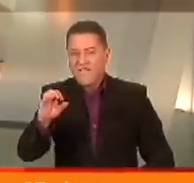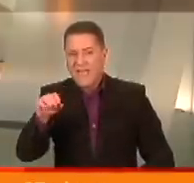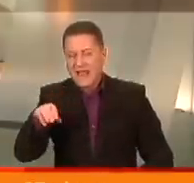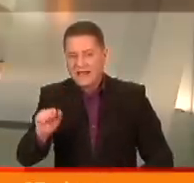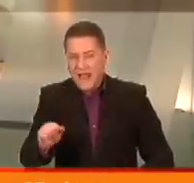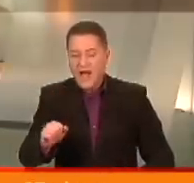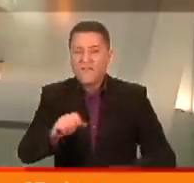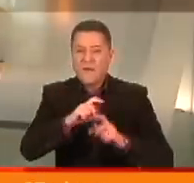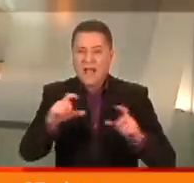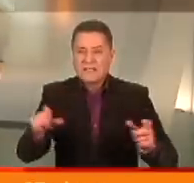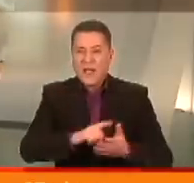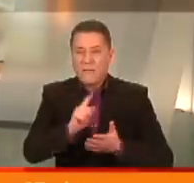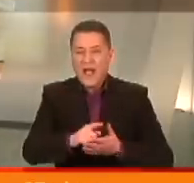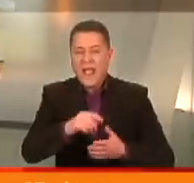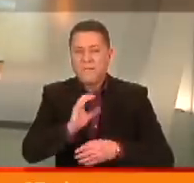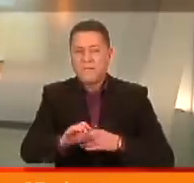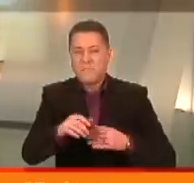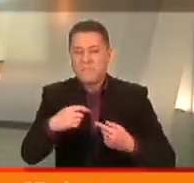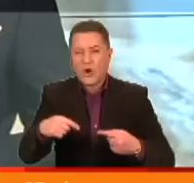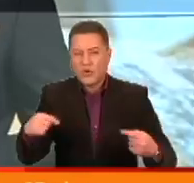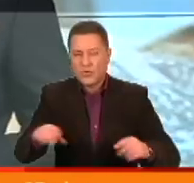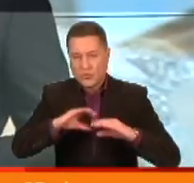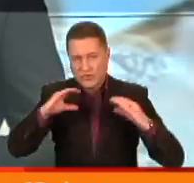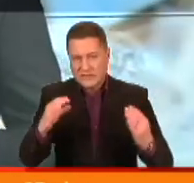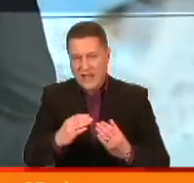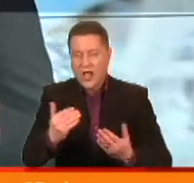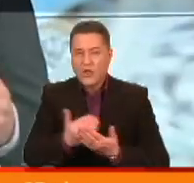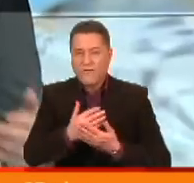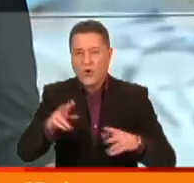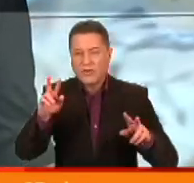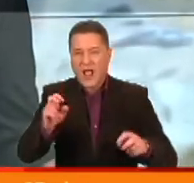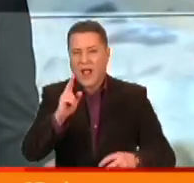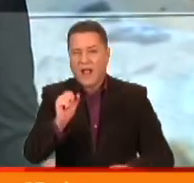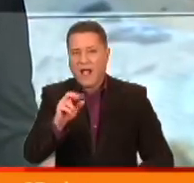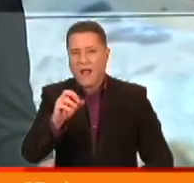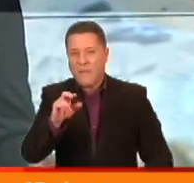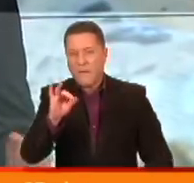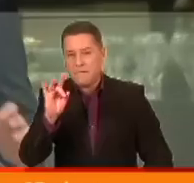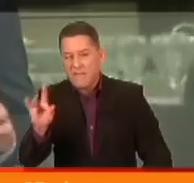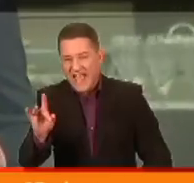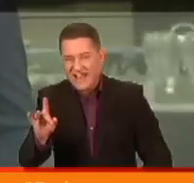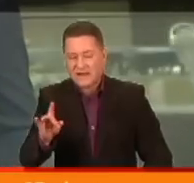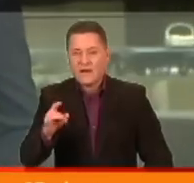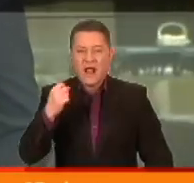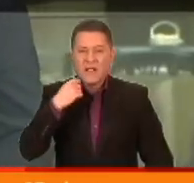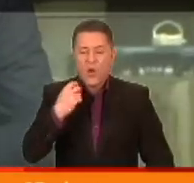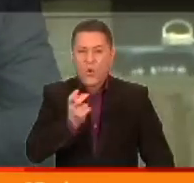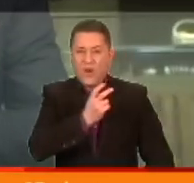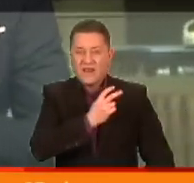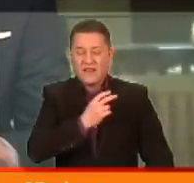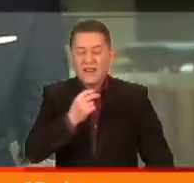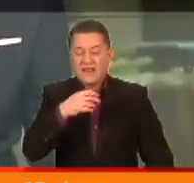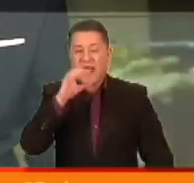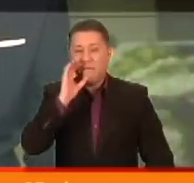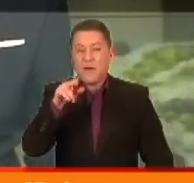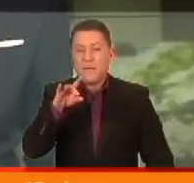року в магазини має надійти продукція з новою назвою. До слова, сир «Камамбер» та алкогольний напій «Просеко» Україна